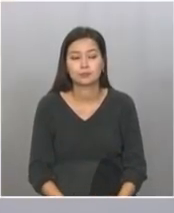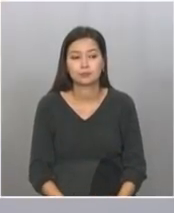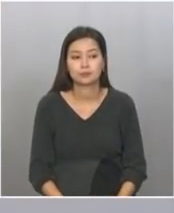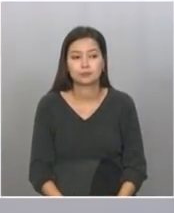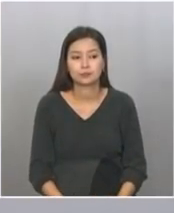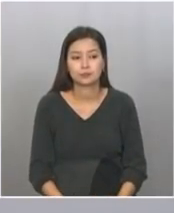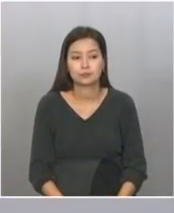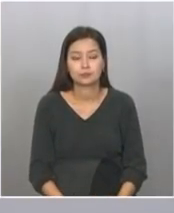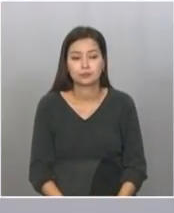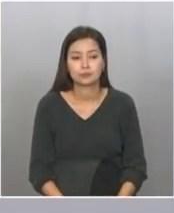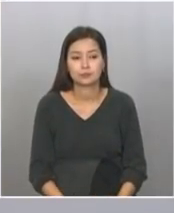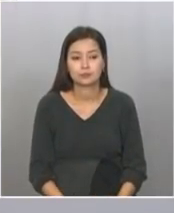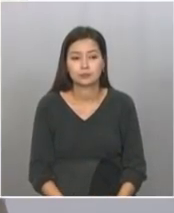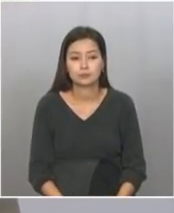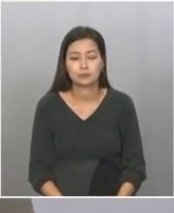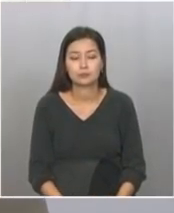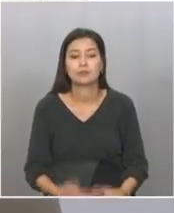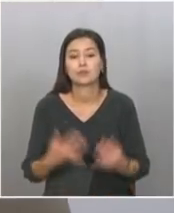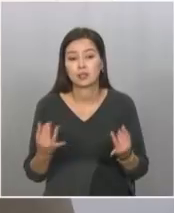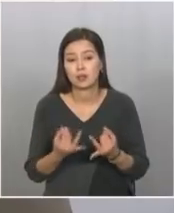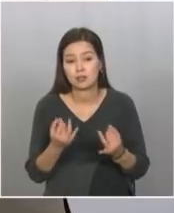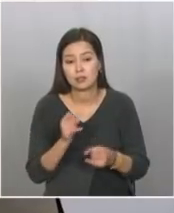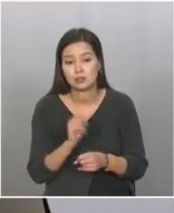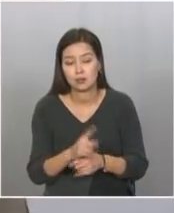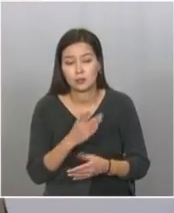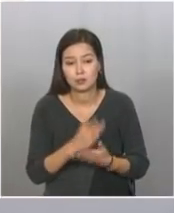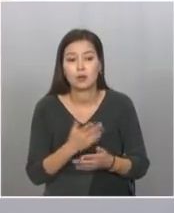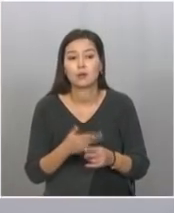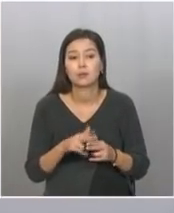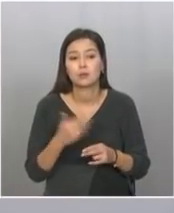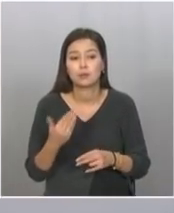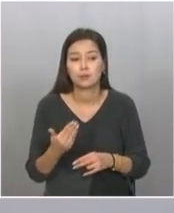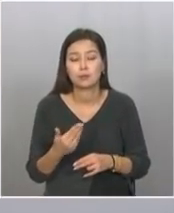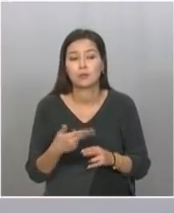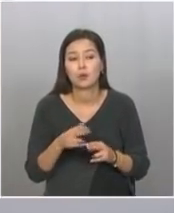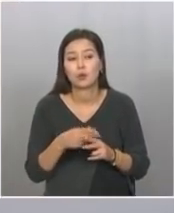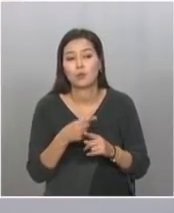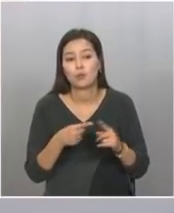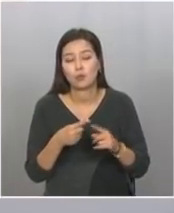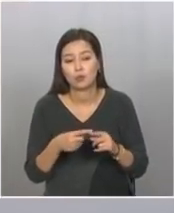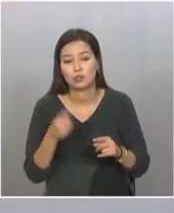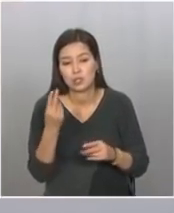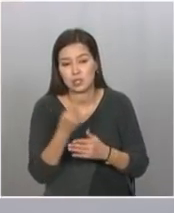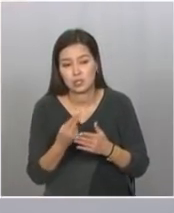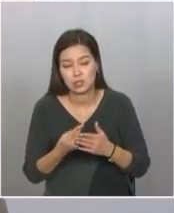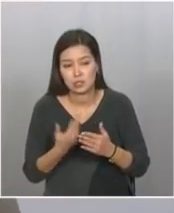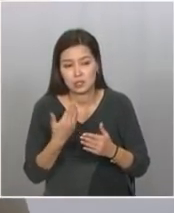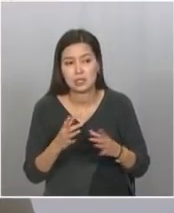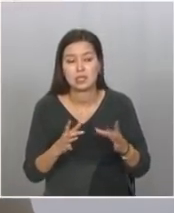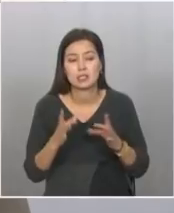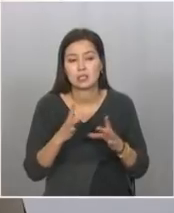Мінекей балалар, бізде екранда қызықты тапсырма берілген. Бұнда біз бөлшектерді, яғни шеңбер